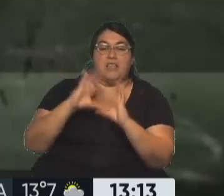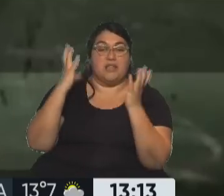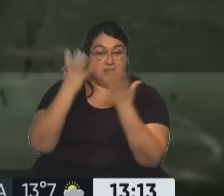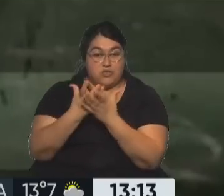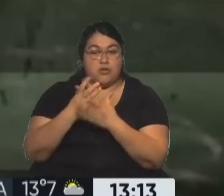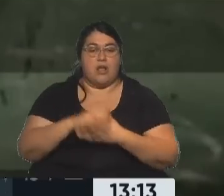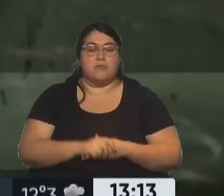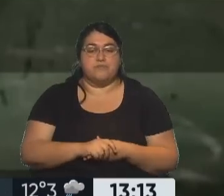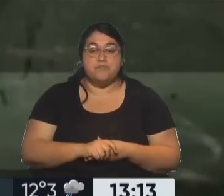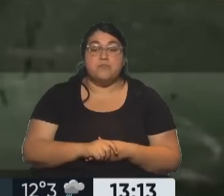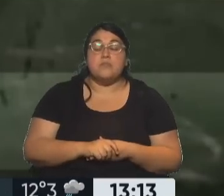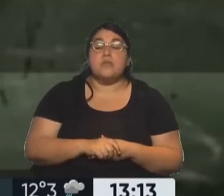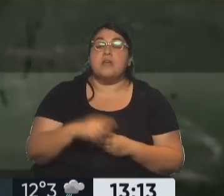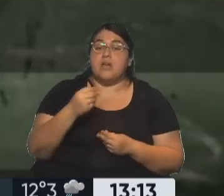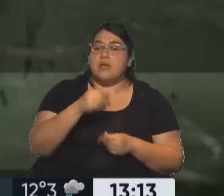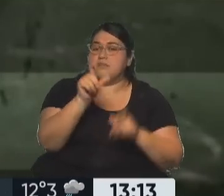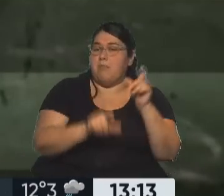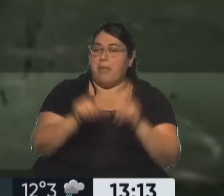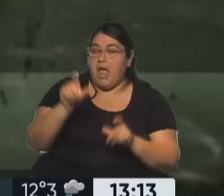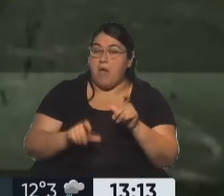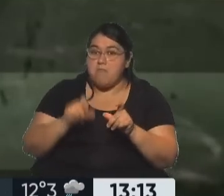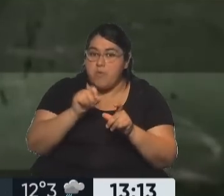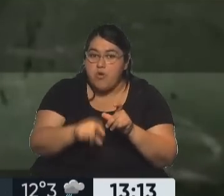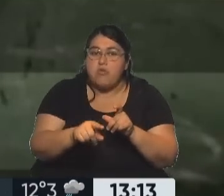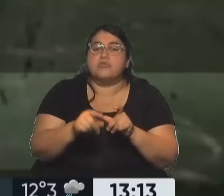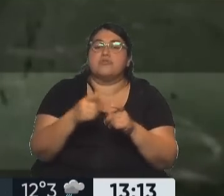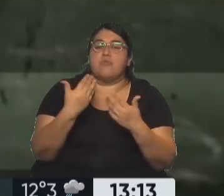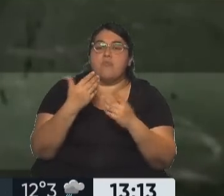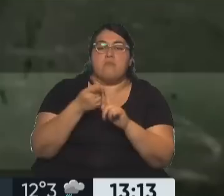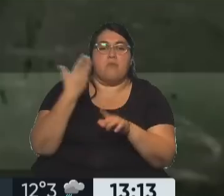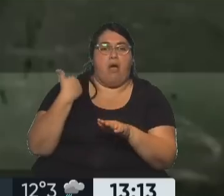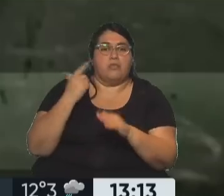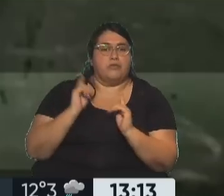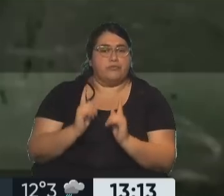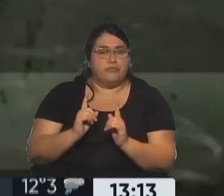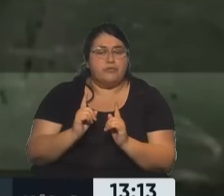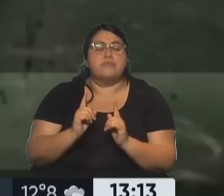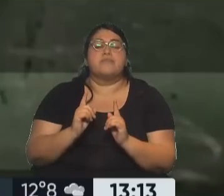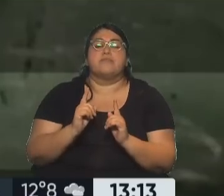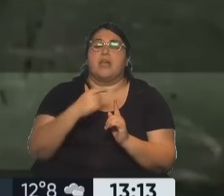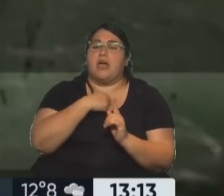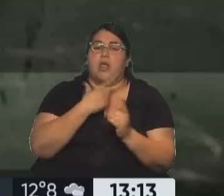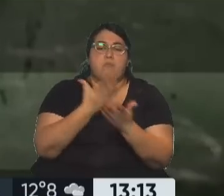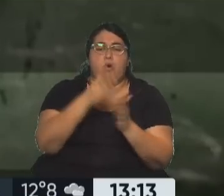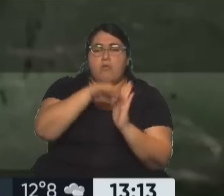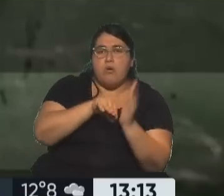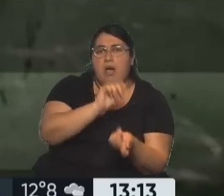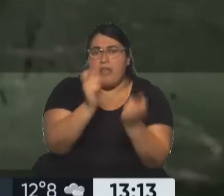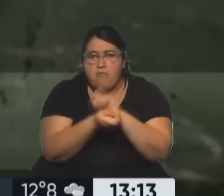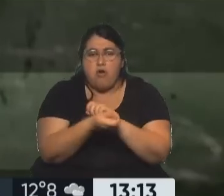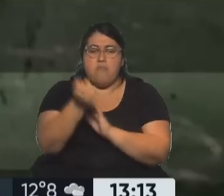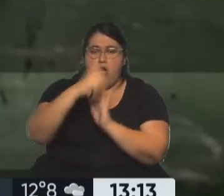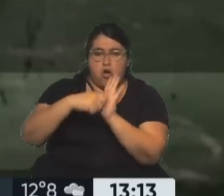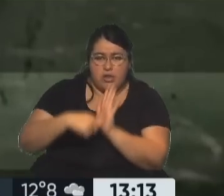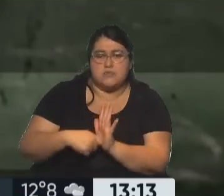أخرى الدول الأعضاء على الانتقال من القول إلى الفعل بخصوص تطبيق هذا الإصلاح